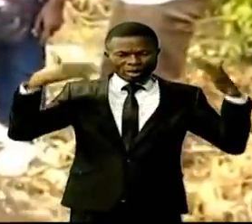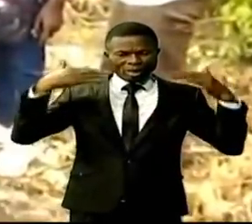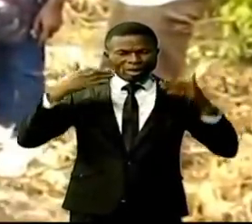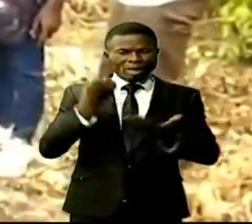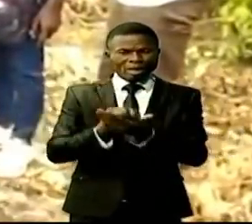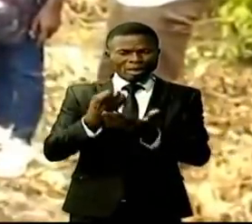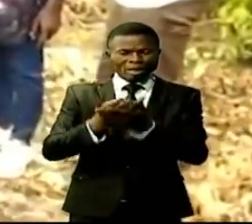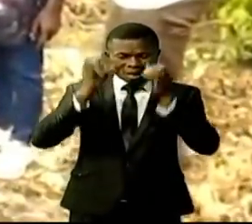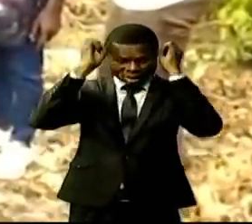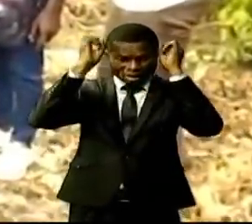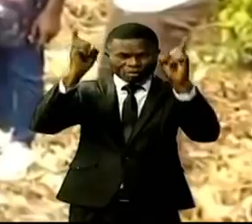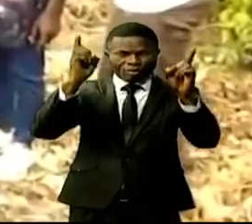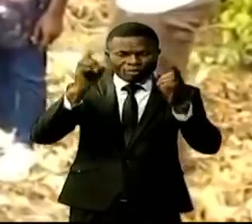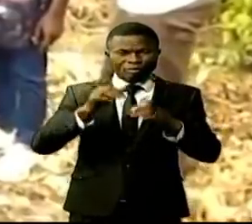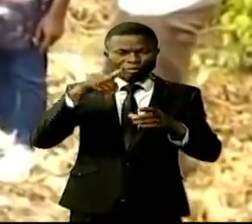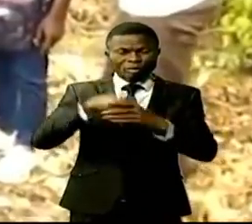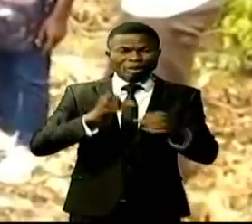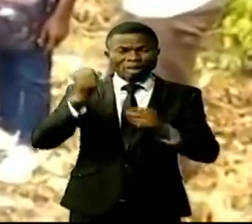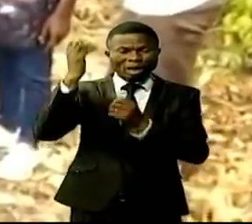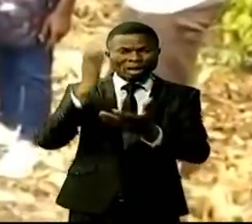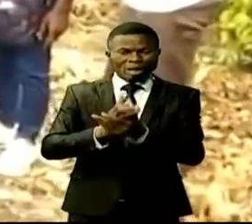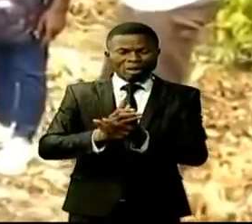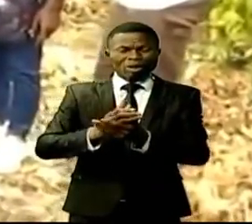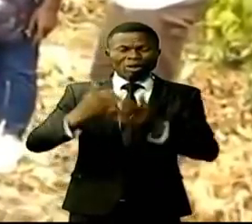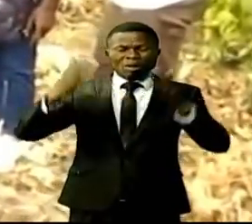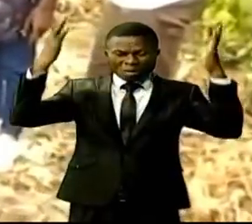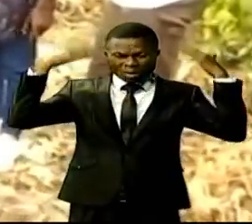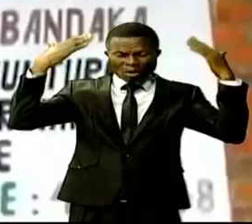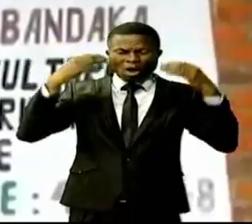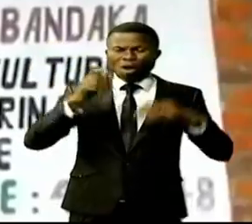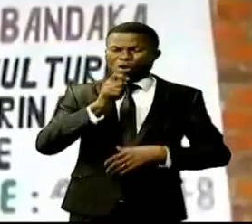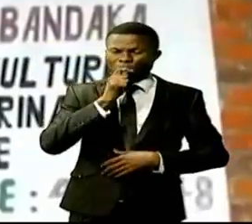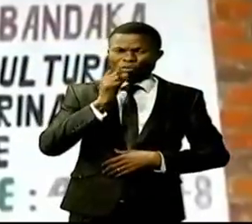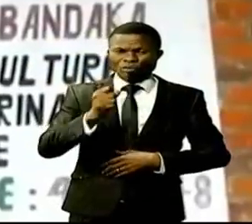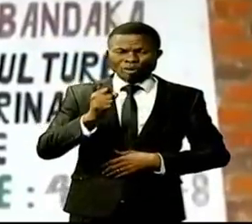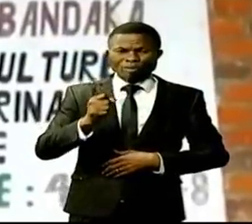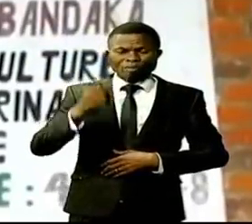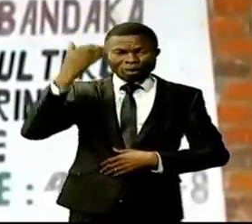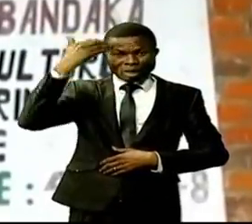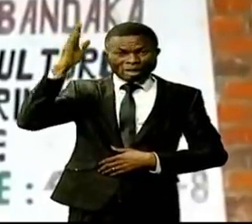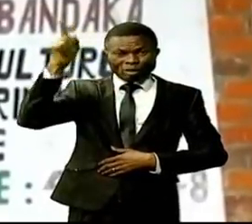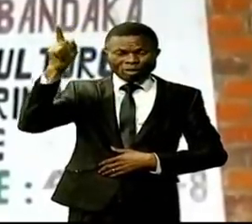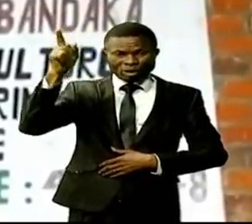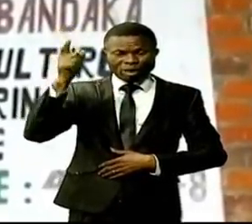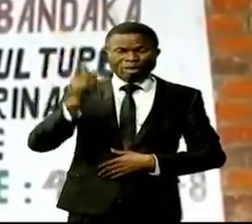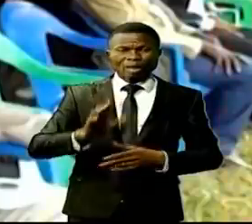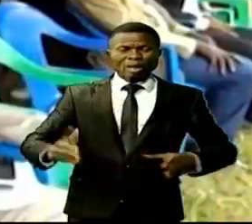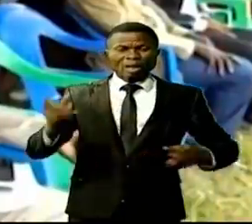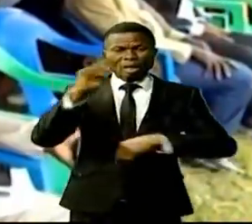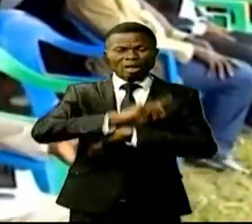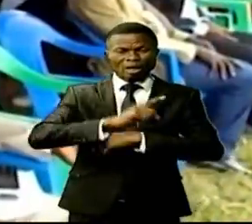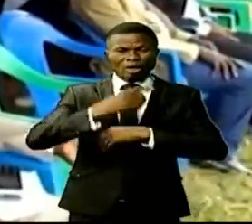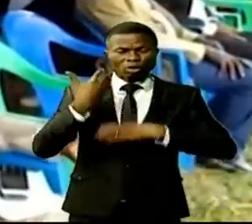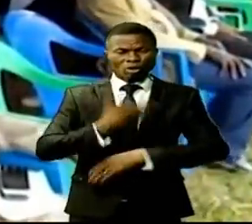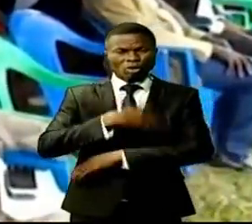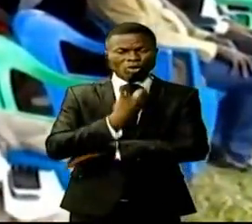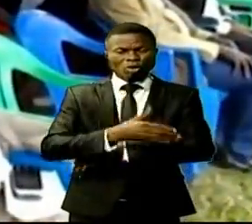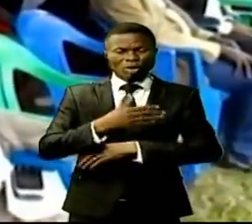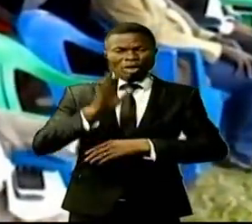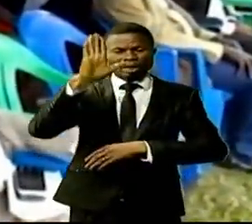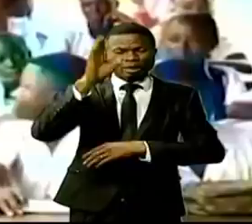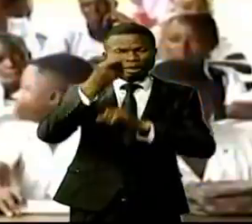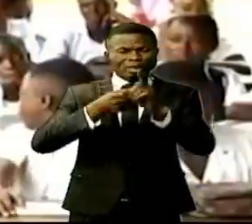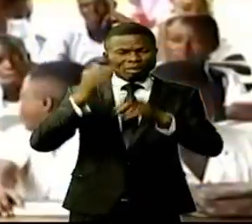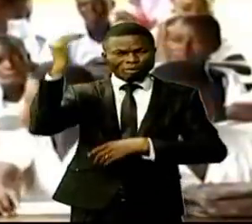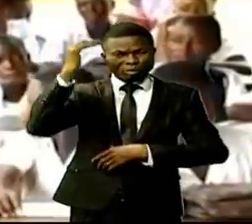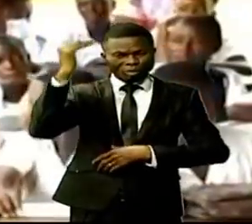et éducatif et dans la lutte contre les réchauffements climatiques. En Bandaka, la journée de l'arbre a été célébrée ce 5 décembre